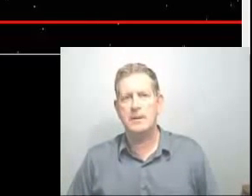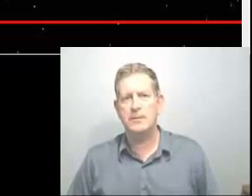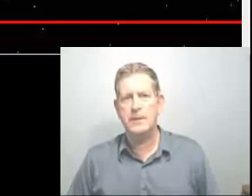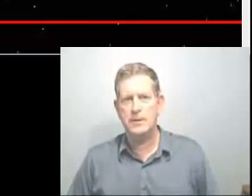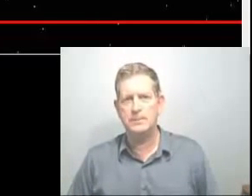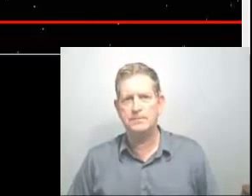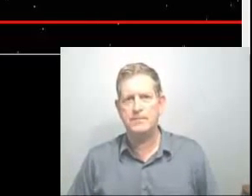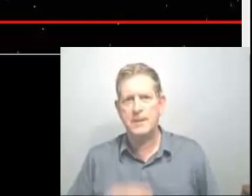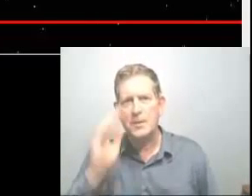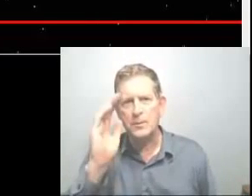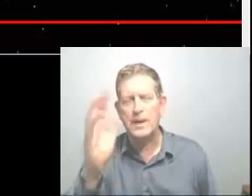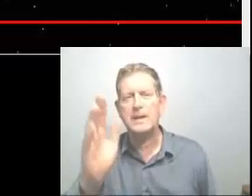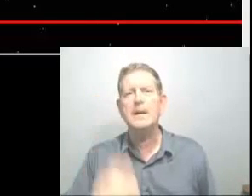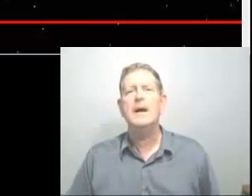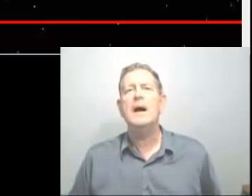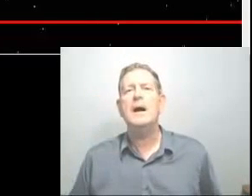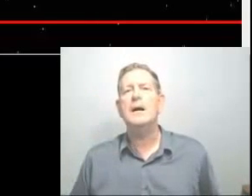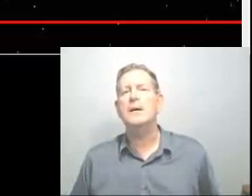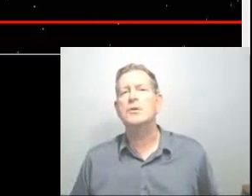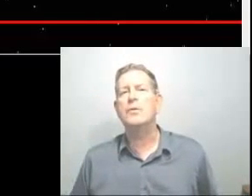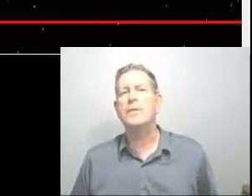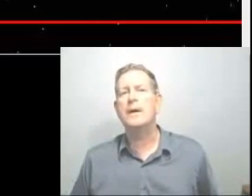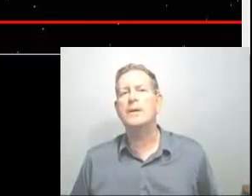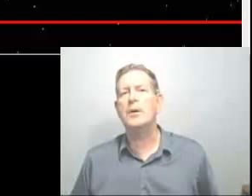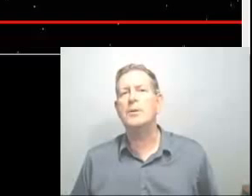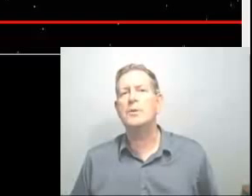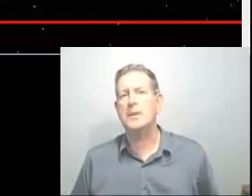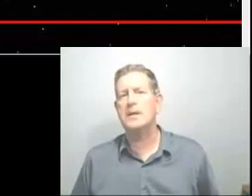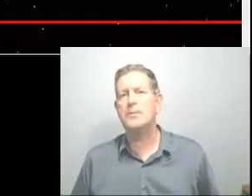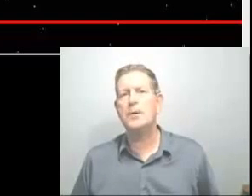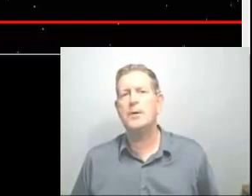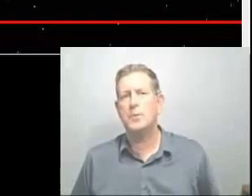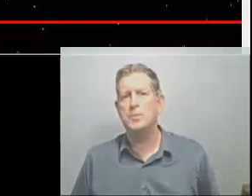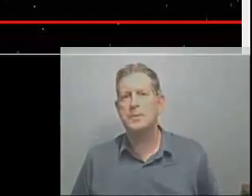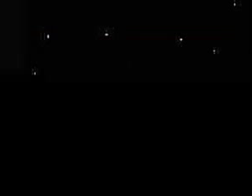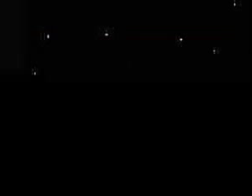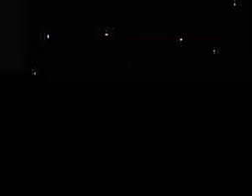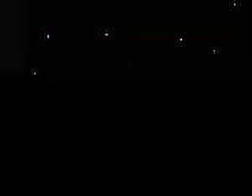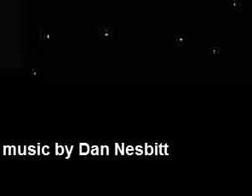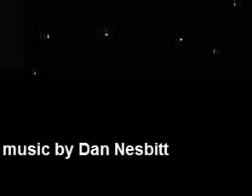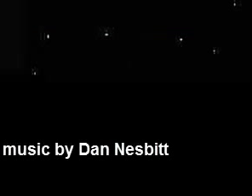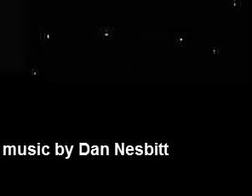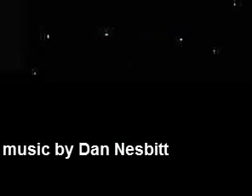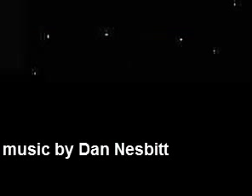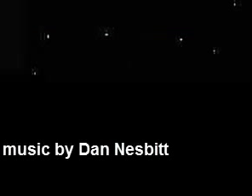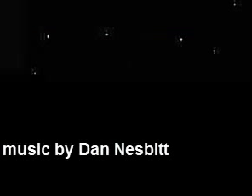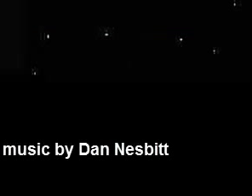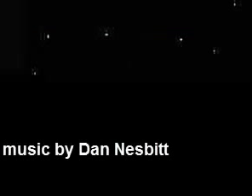suivent la vidéo. Au revoir. Je vous verrai dans la leçon 1.11.